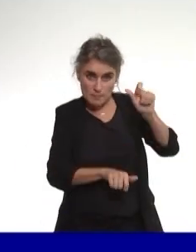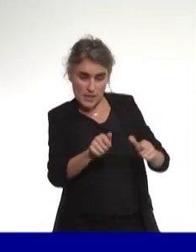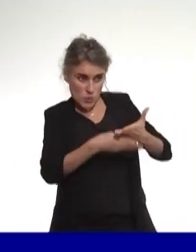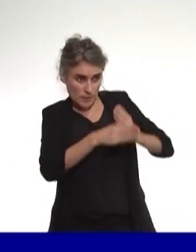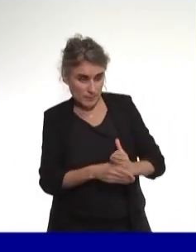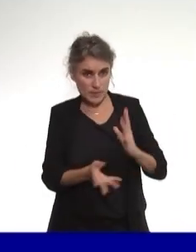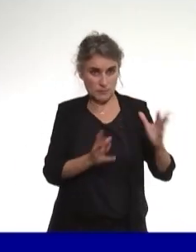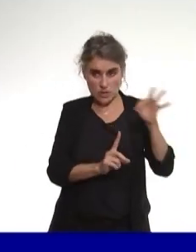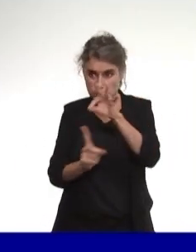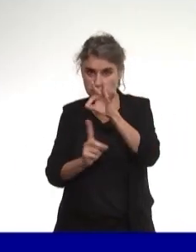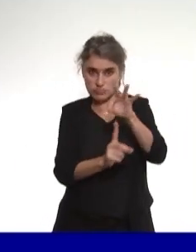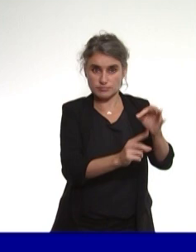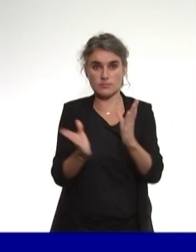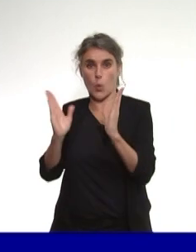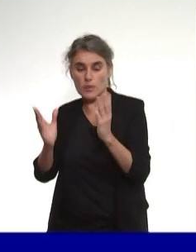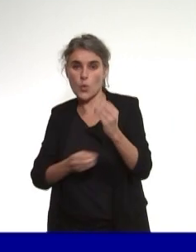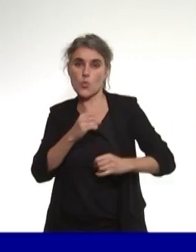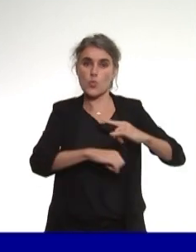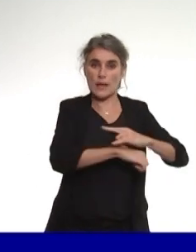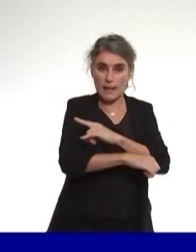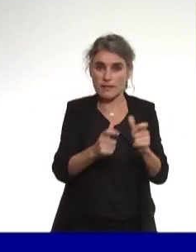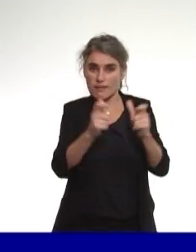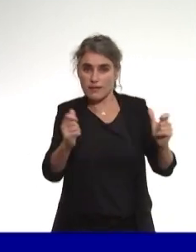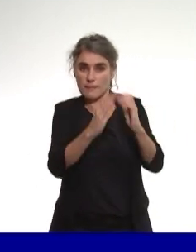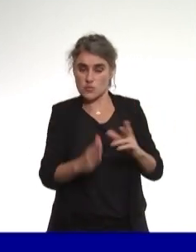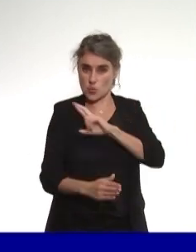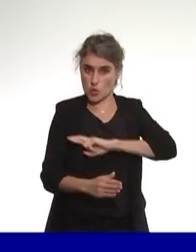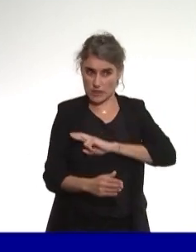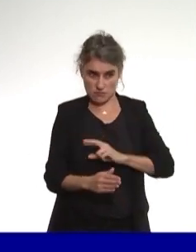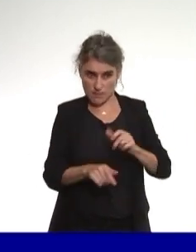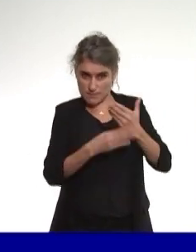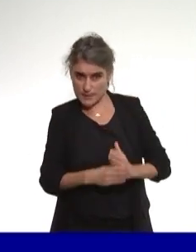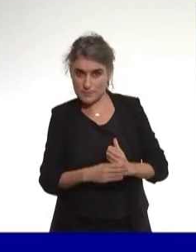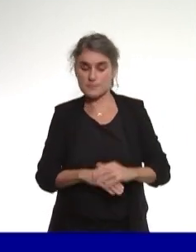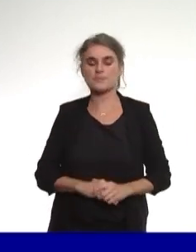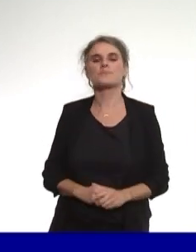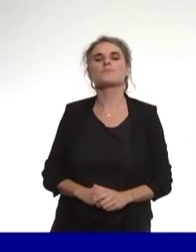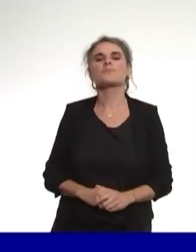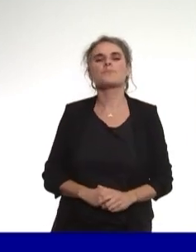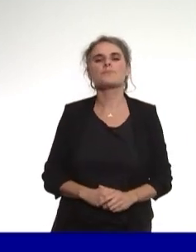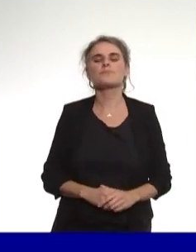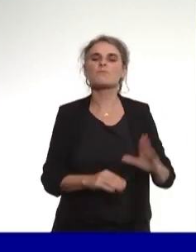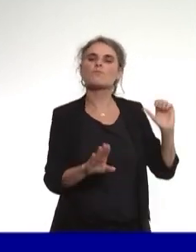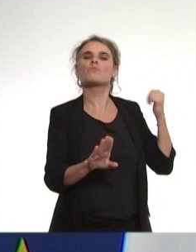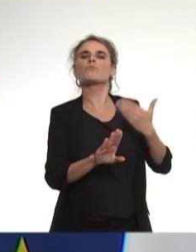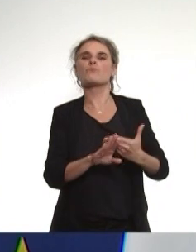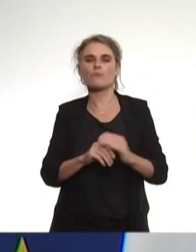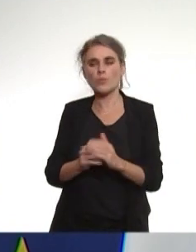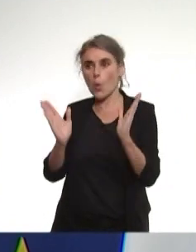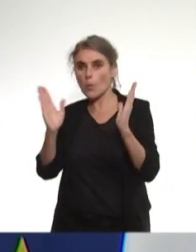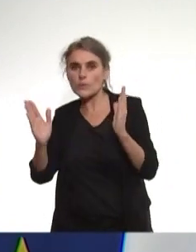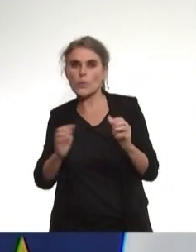ehpad le personnel est en mobilisation permanente depuis la première vague dans les hôpitaux et dans les ehpad